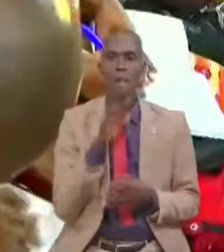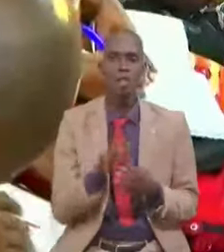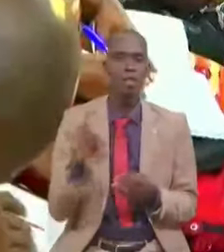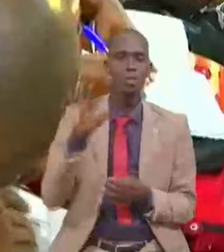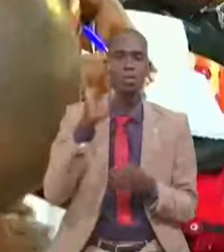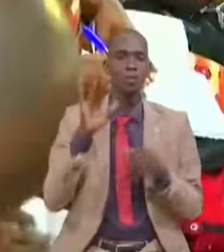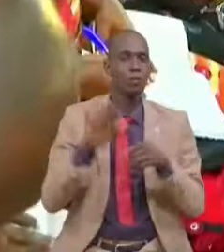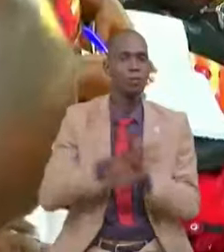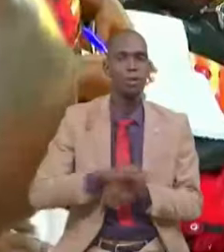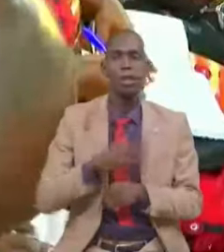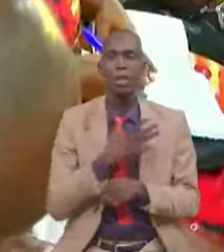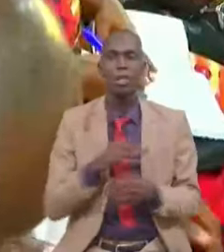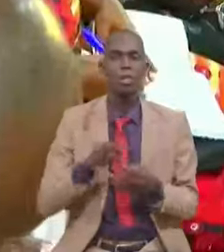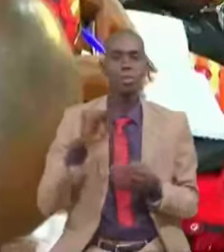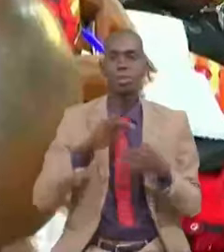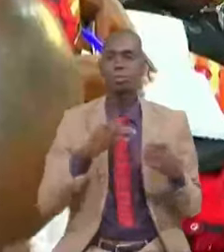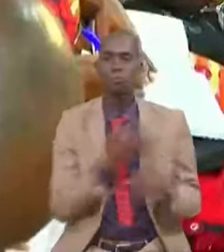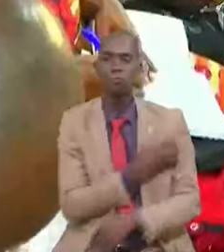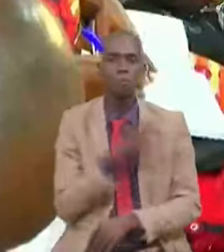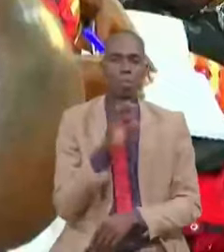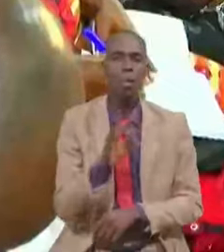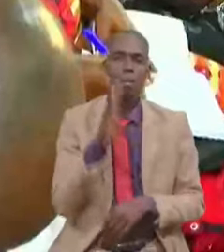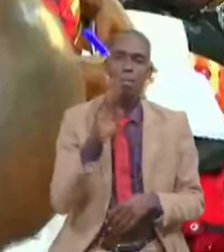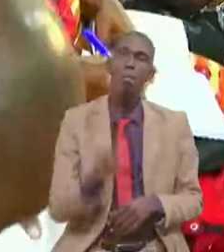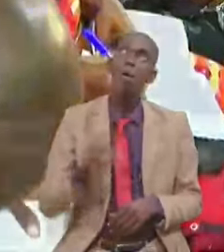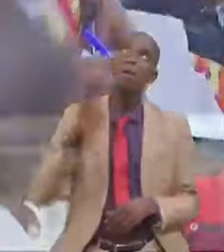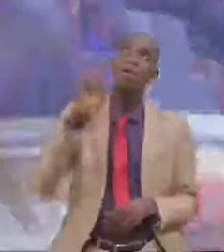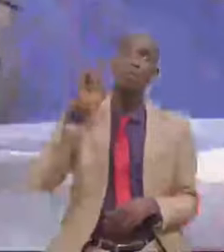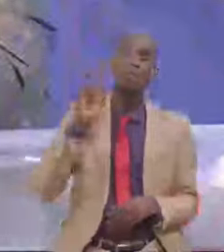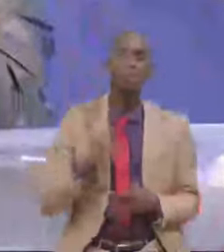Tu es revêtu de puissance par son esprit.